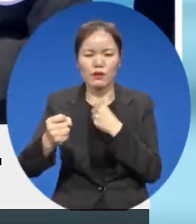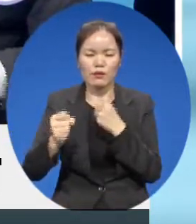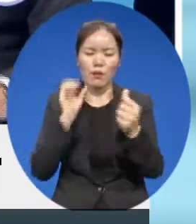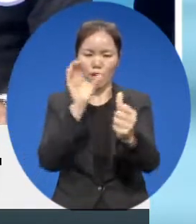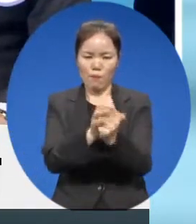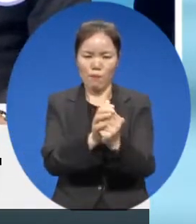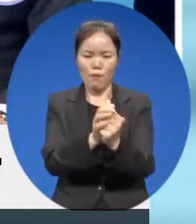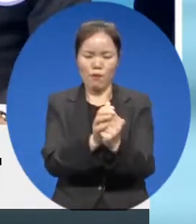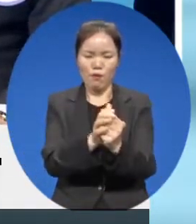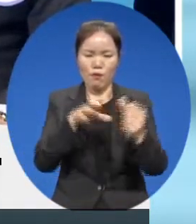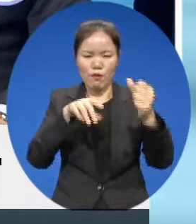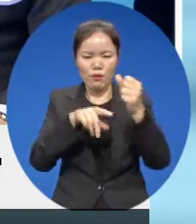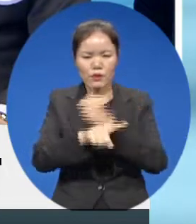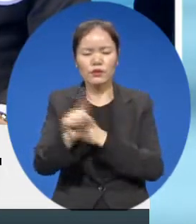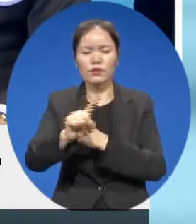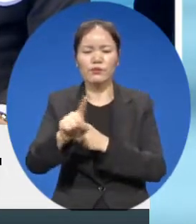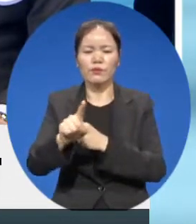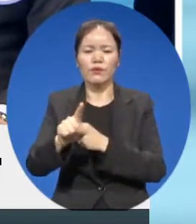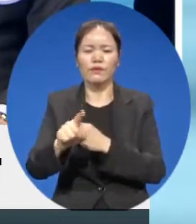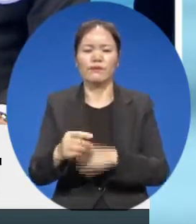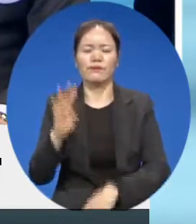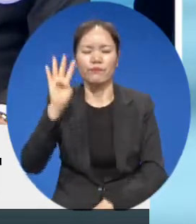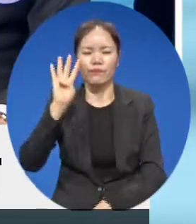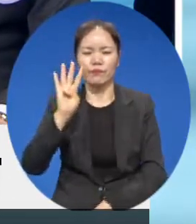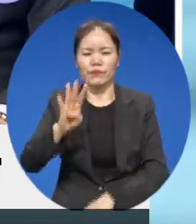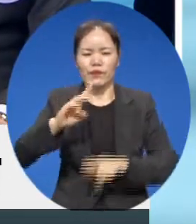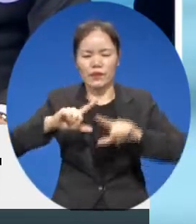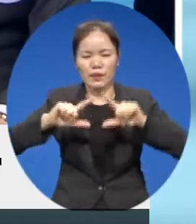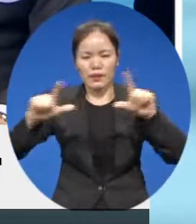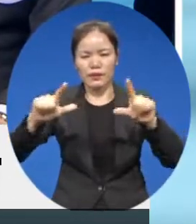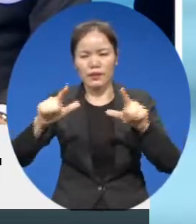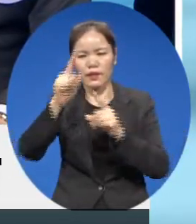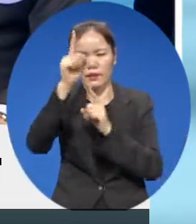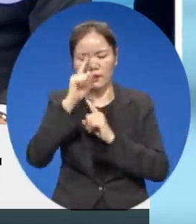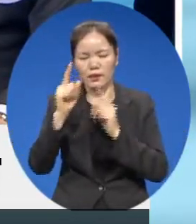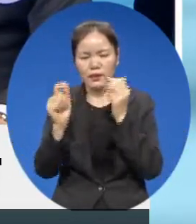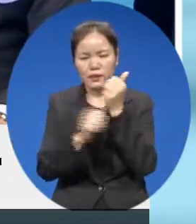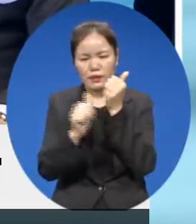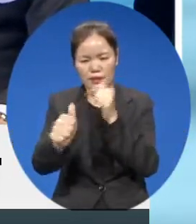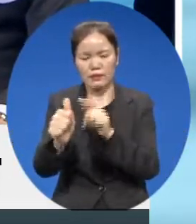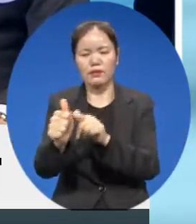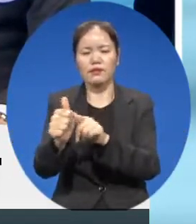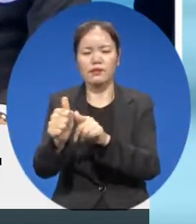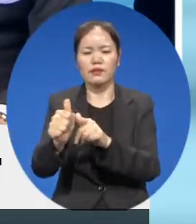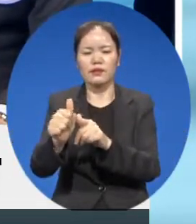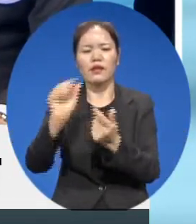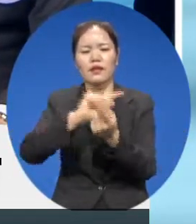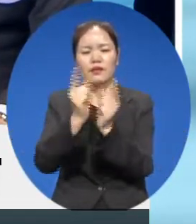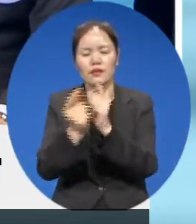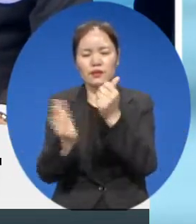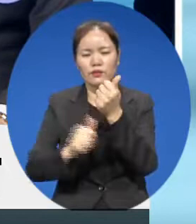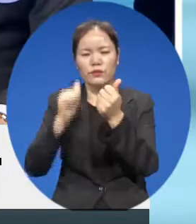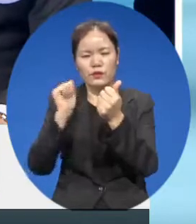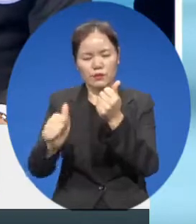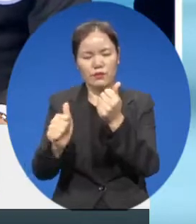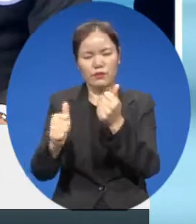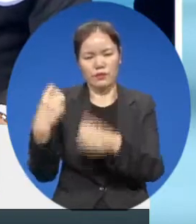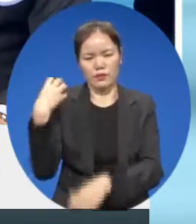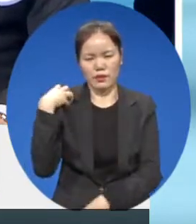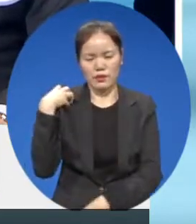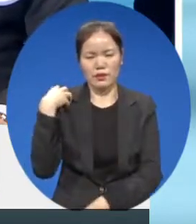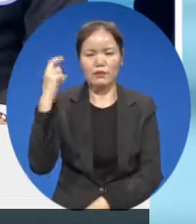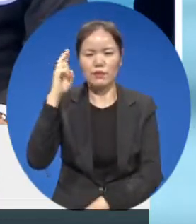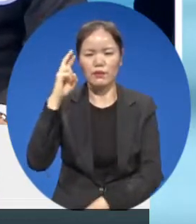그 말인 즉슨 4일에 예정대로 이제 이용구 변호사 감아 차 건으로서 위원장 베리 역할에 맞겠죠 징계가 열려서 은색의